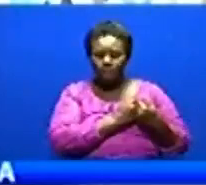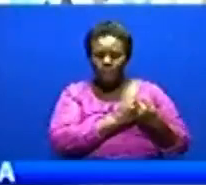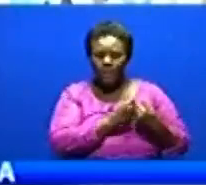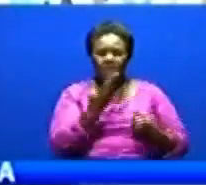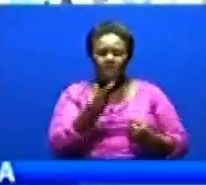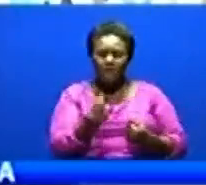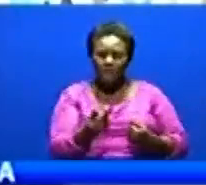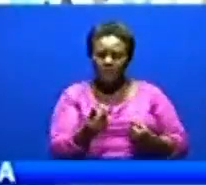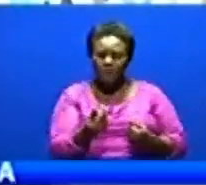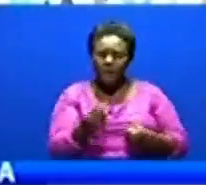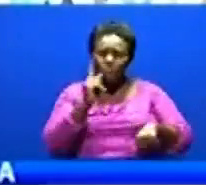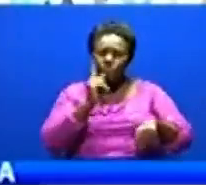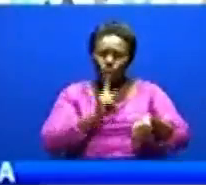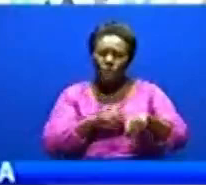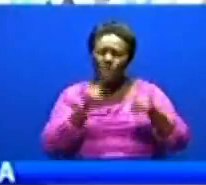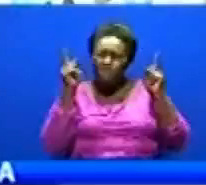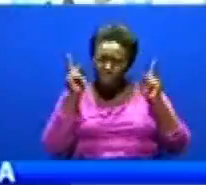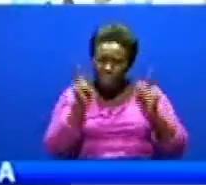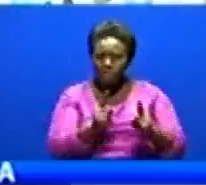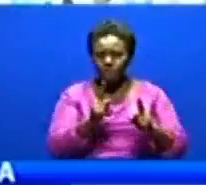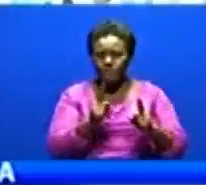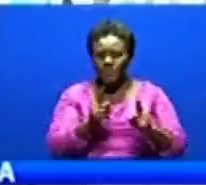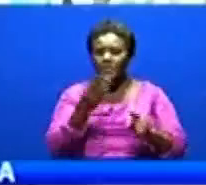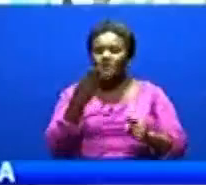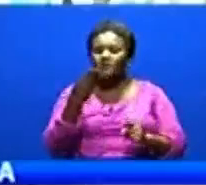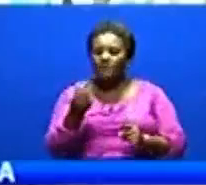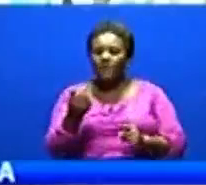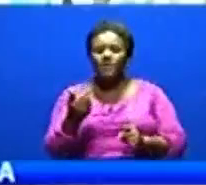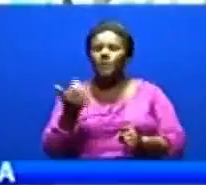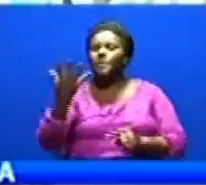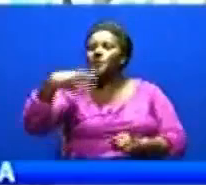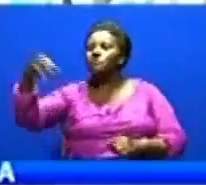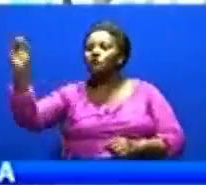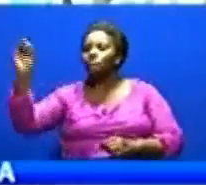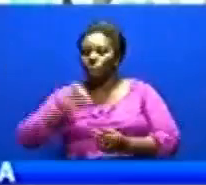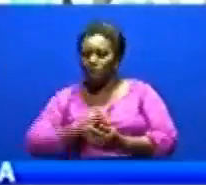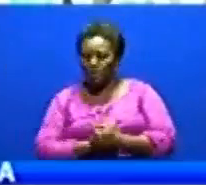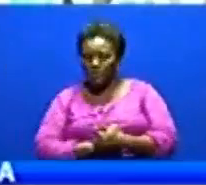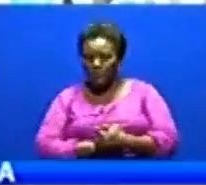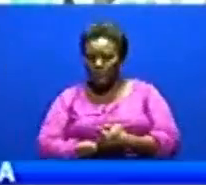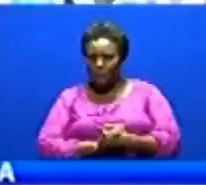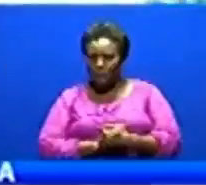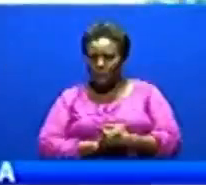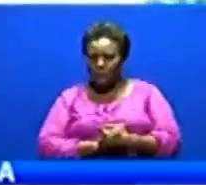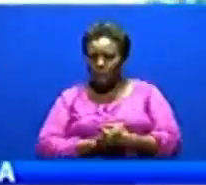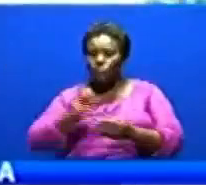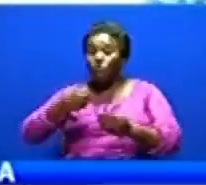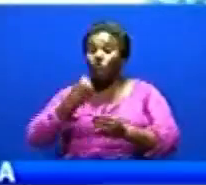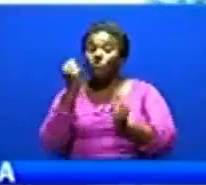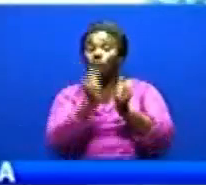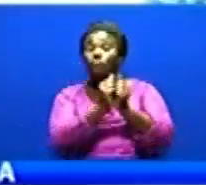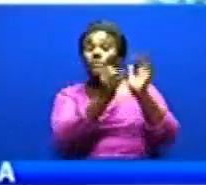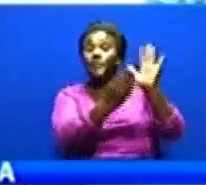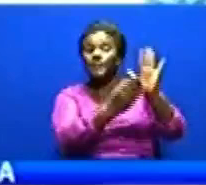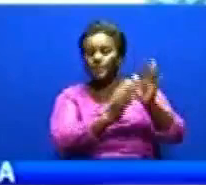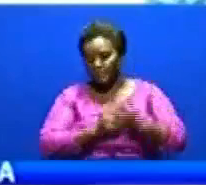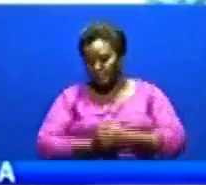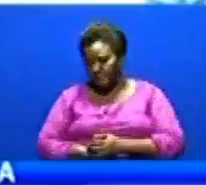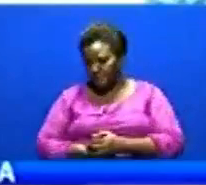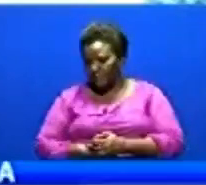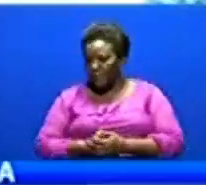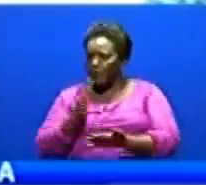hela, na ndani ya muda mfupi kabisa hela ikawa imeshatoka, wakachukua hela yao milioni 89. Mimi kwa serikali